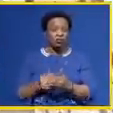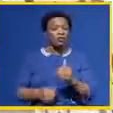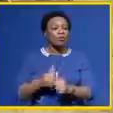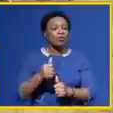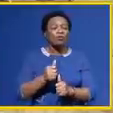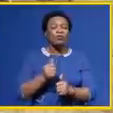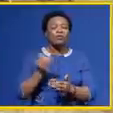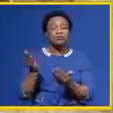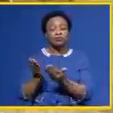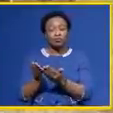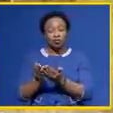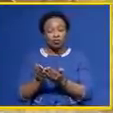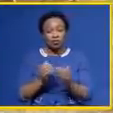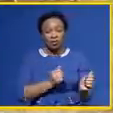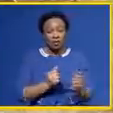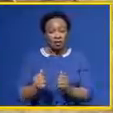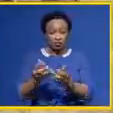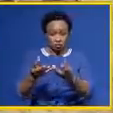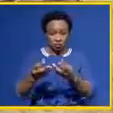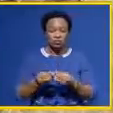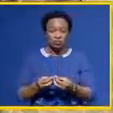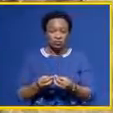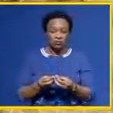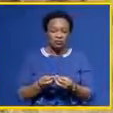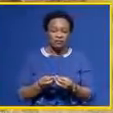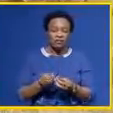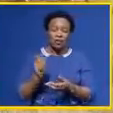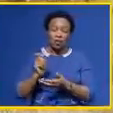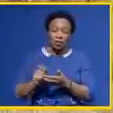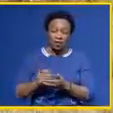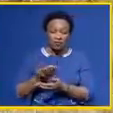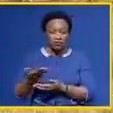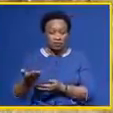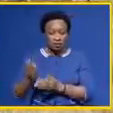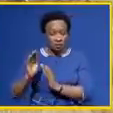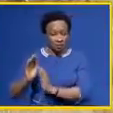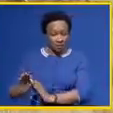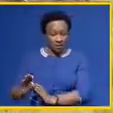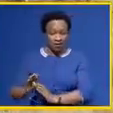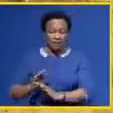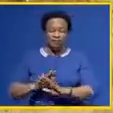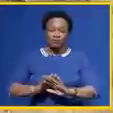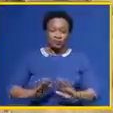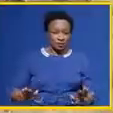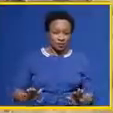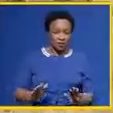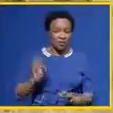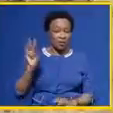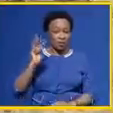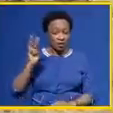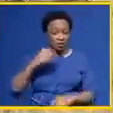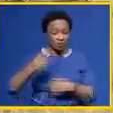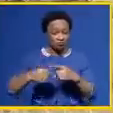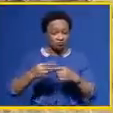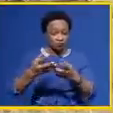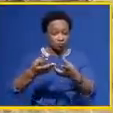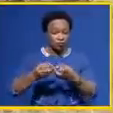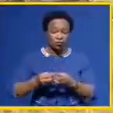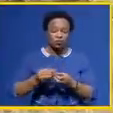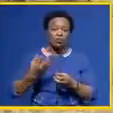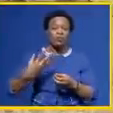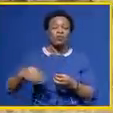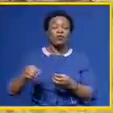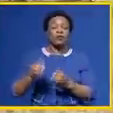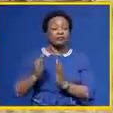hatua. Wanafunzi wengine wote waliobakia wakarawa katika hali salama na wazazi wameendelea kuwachukua kwa ajili ya kwenda